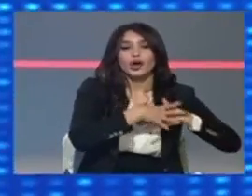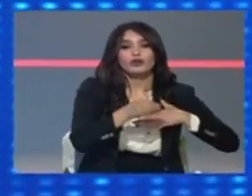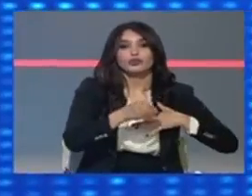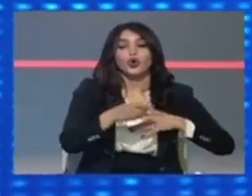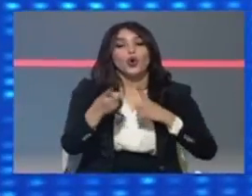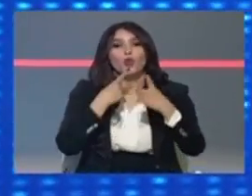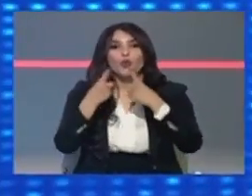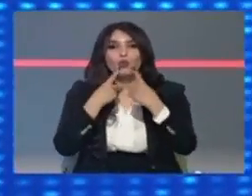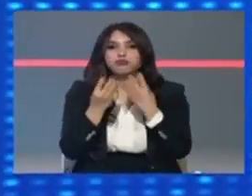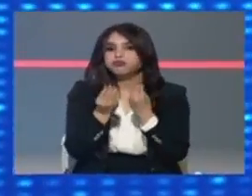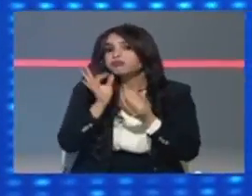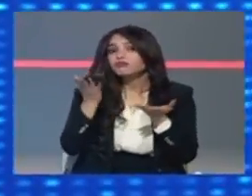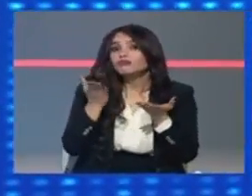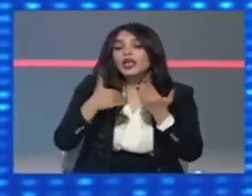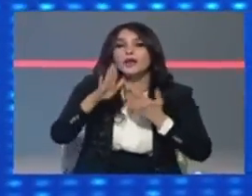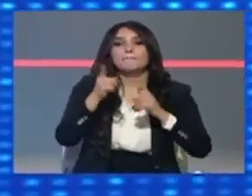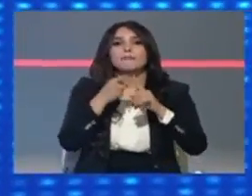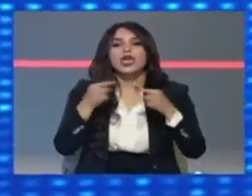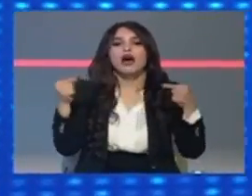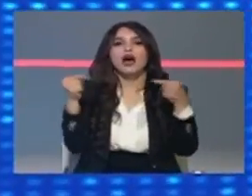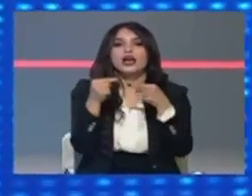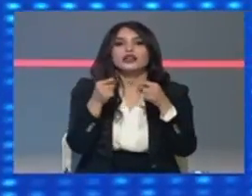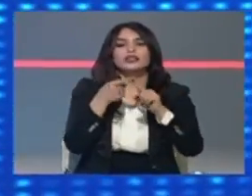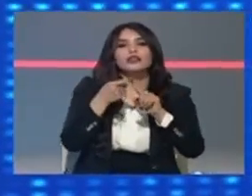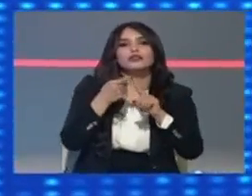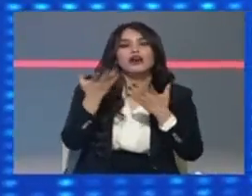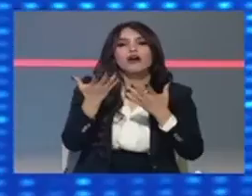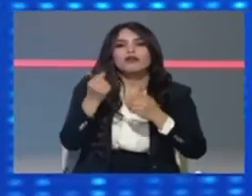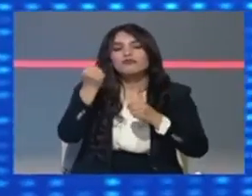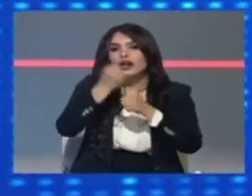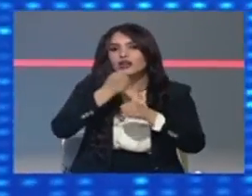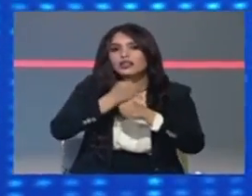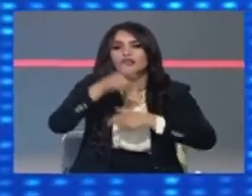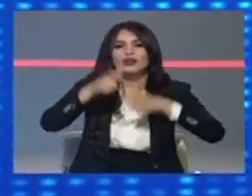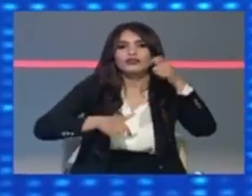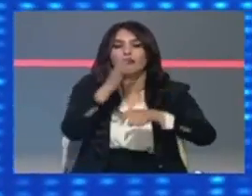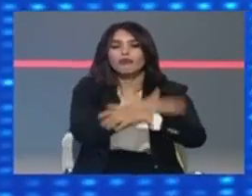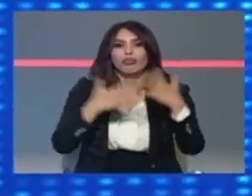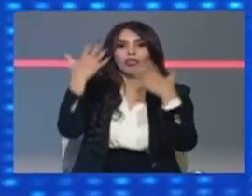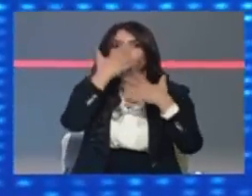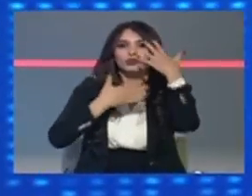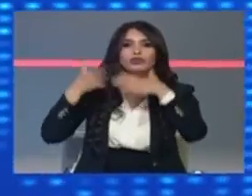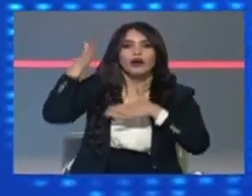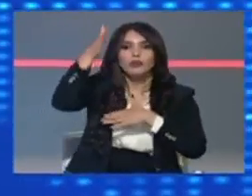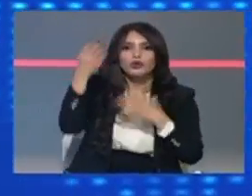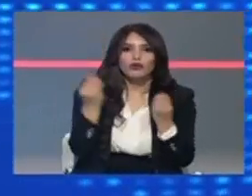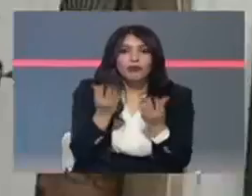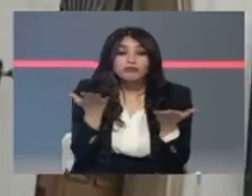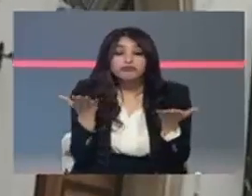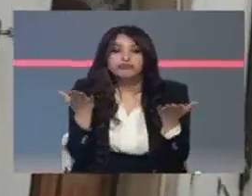نقاش أو تفاوض، ولكنه عكس أيضاً مشاغل أصحاب المهنة حول ضبابية مستقبل